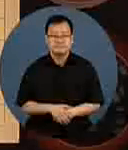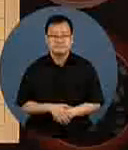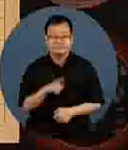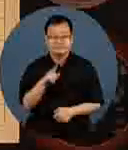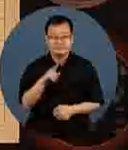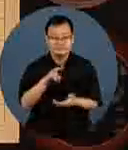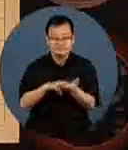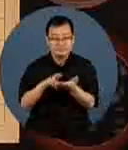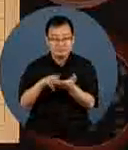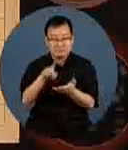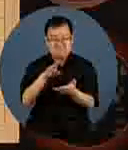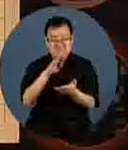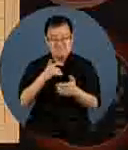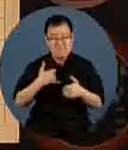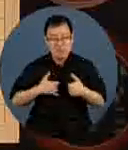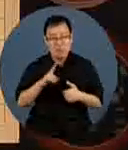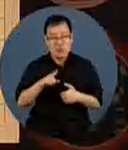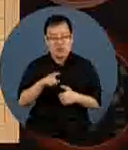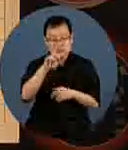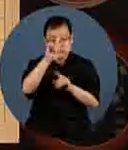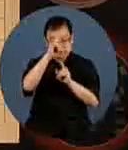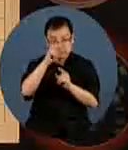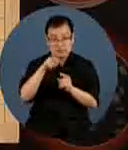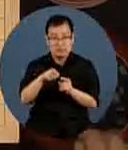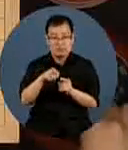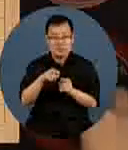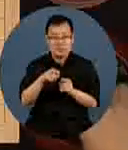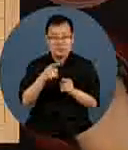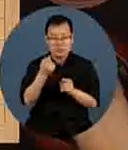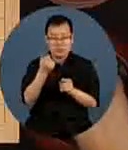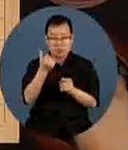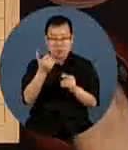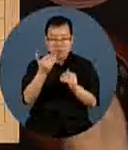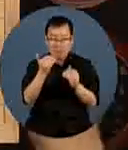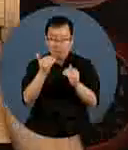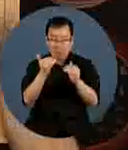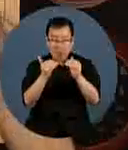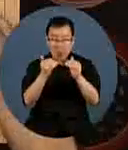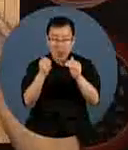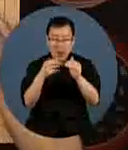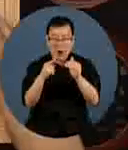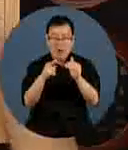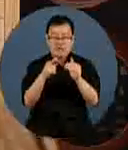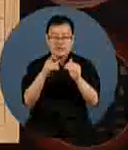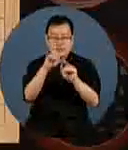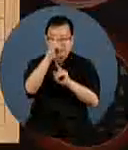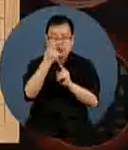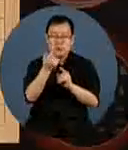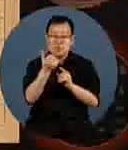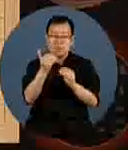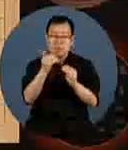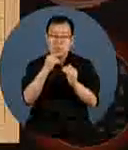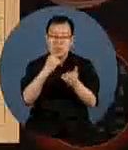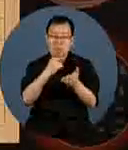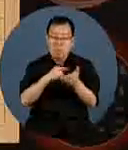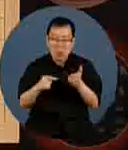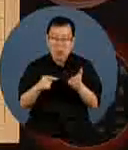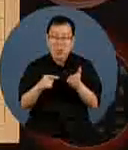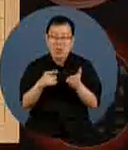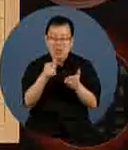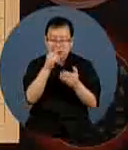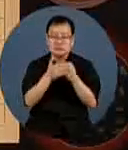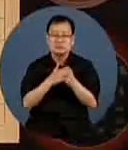바둑이 재밌는 게요. 사실은 이창호 구단이 유리한 적도 살짝 있었는데요. 네. 또 이창호 구단도 실수를 했었죠. 네, 네, 네, 네. 그래서 백이